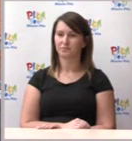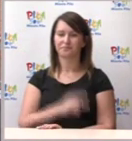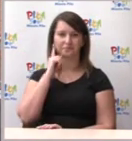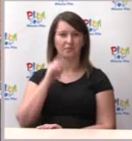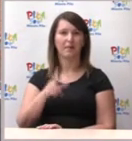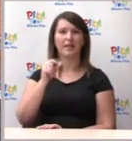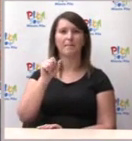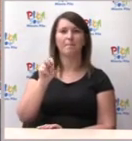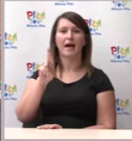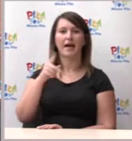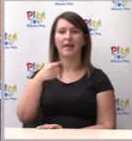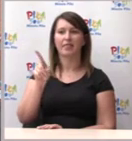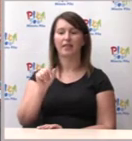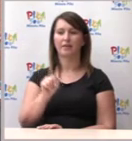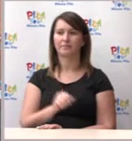ja krótko.